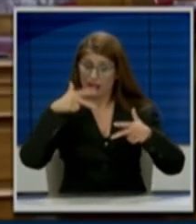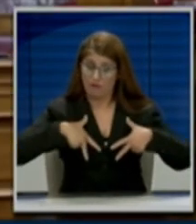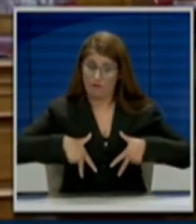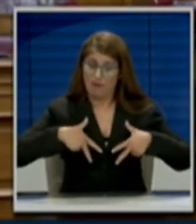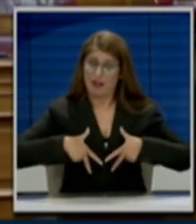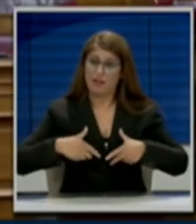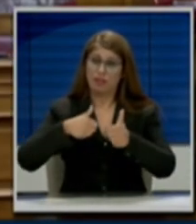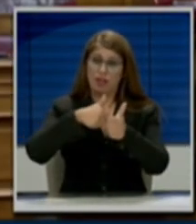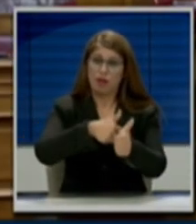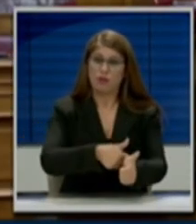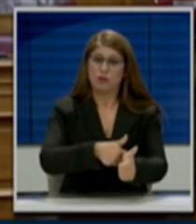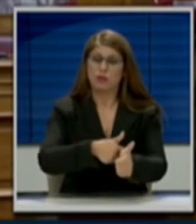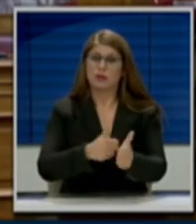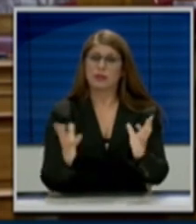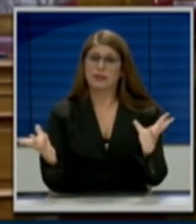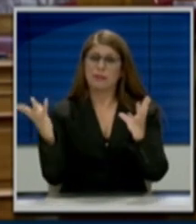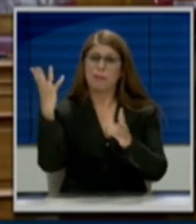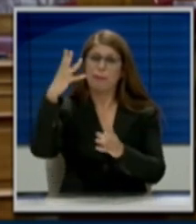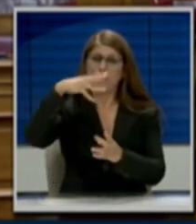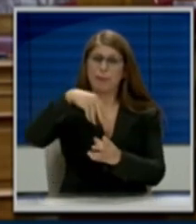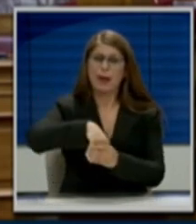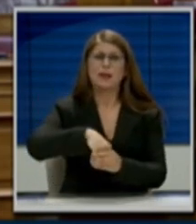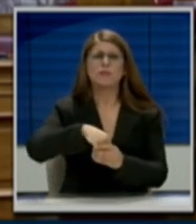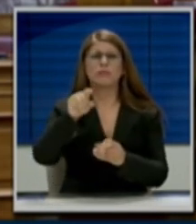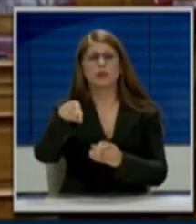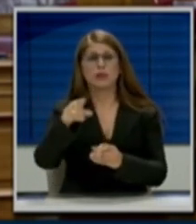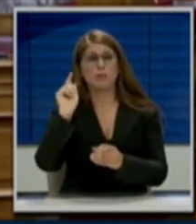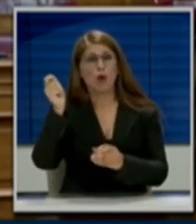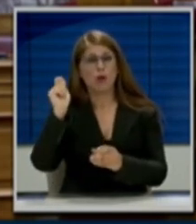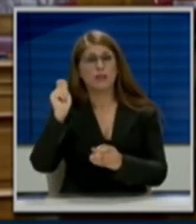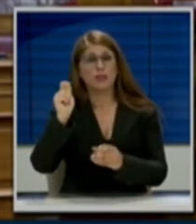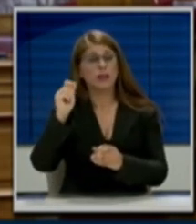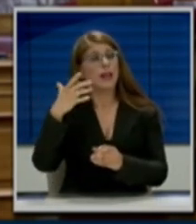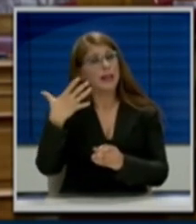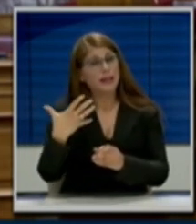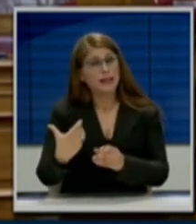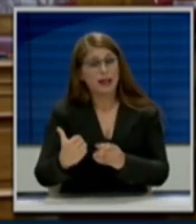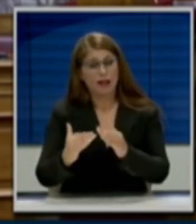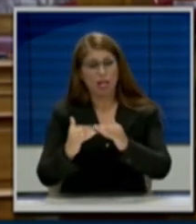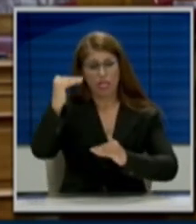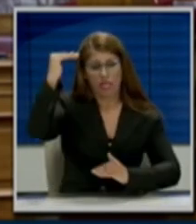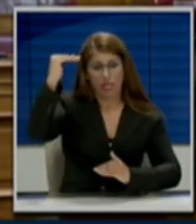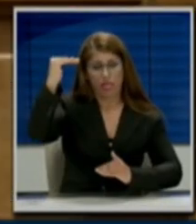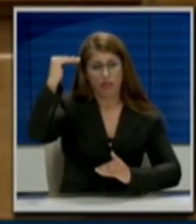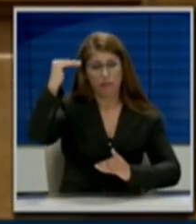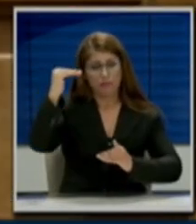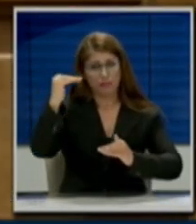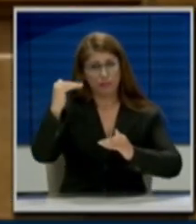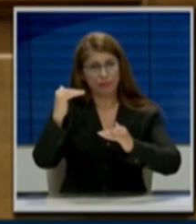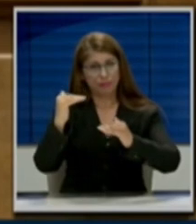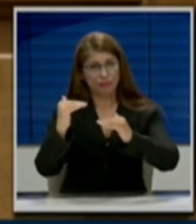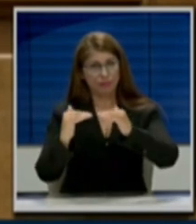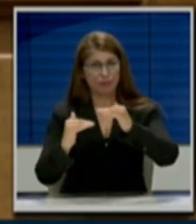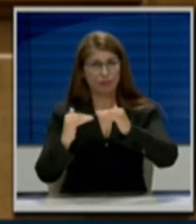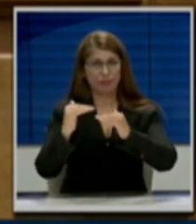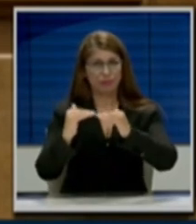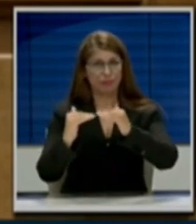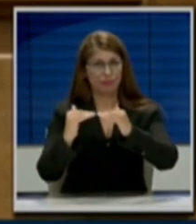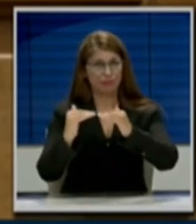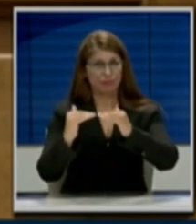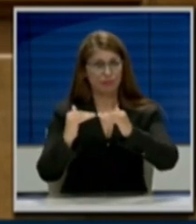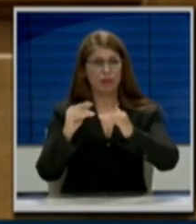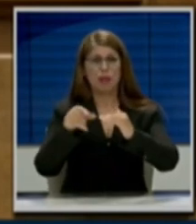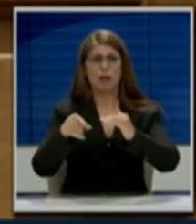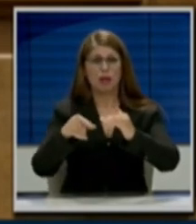πραγματικά συμπεριληπτική για την ουσιαστική εξάλληψη των ανισοτήτων. Για όλους αυτούς τους